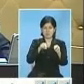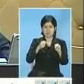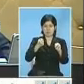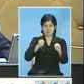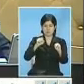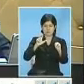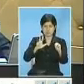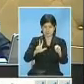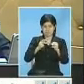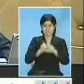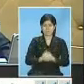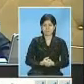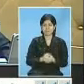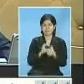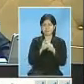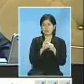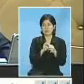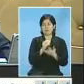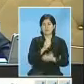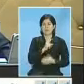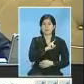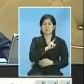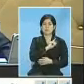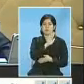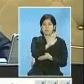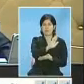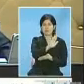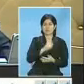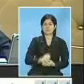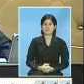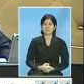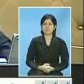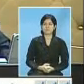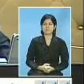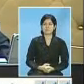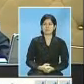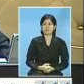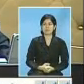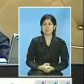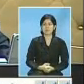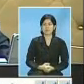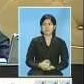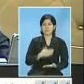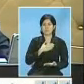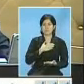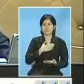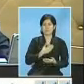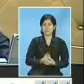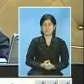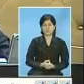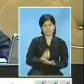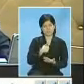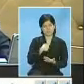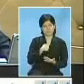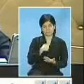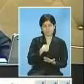ของภารกิจงานนะครับฉะนั้นผมยังมองว่ายังไม่ถือว่าเป็นการ